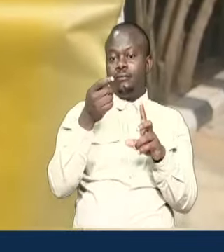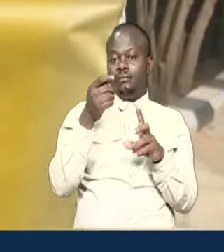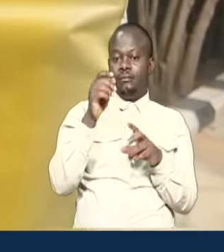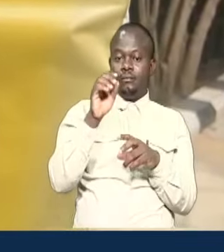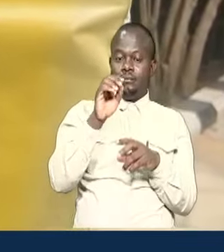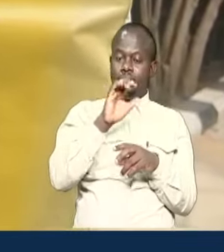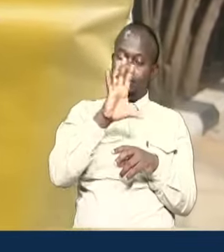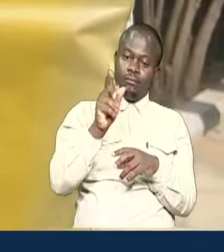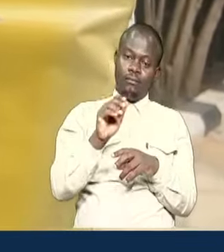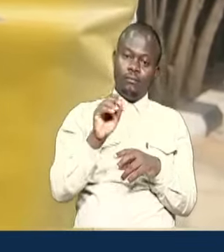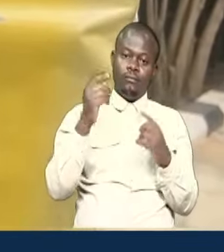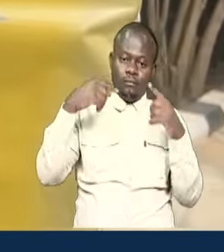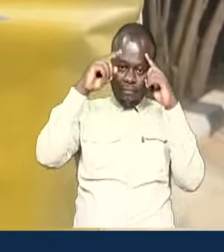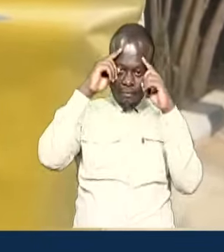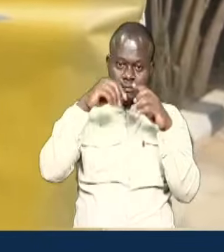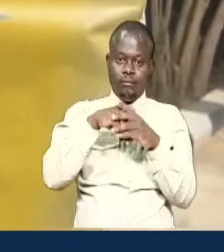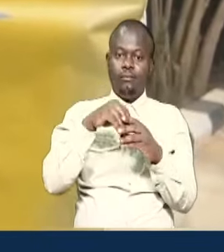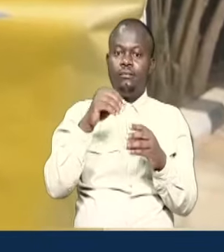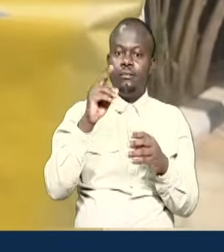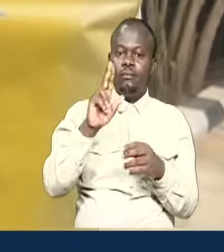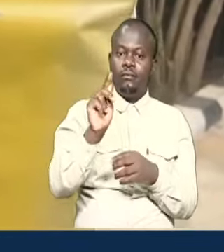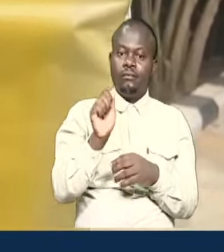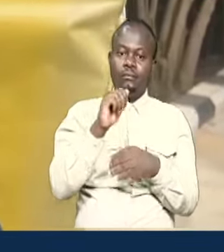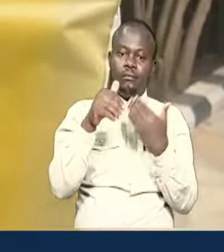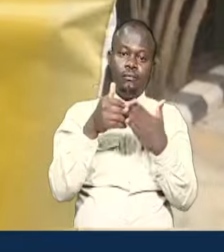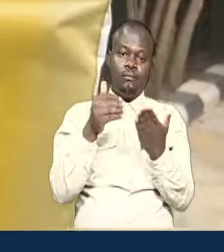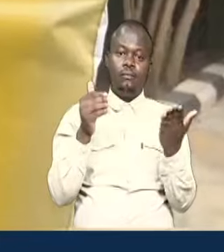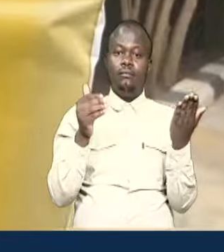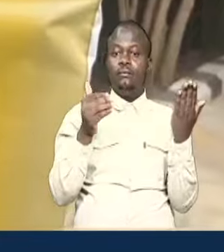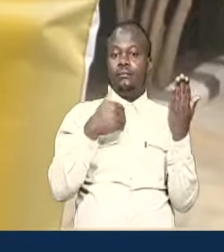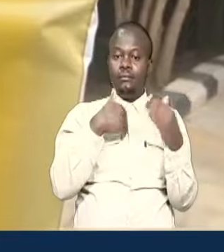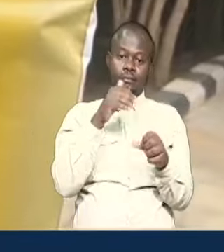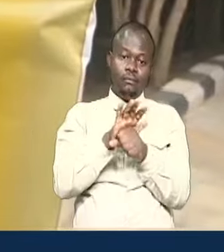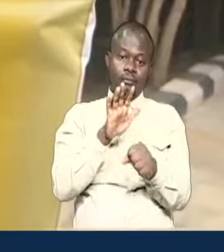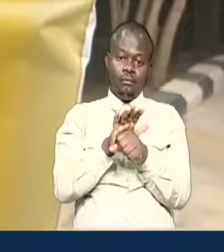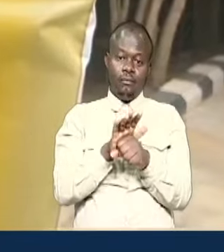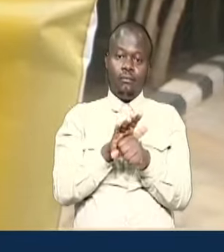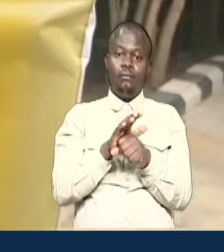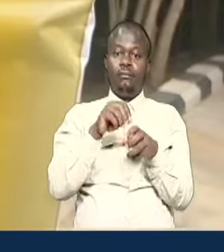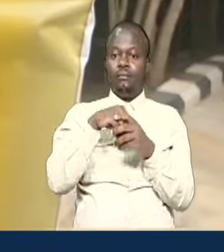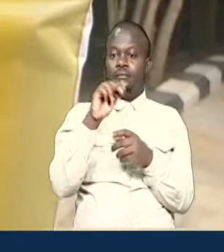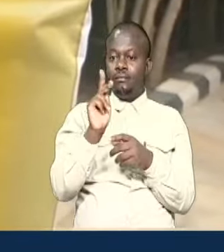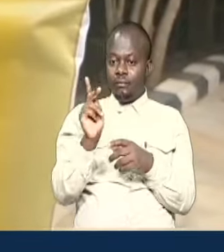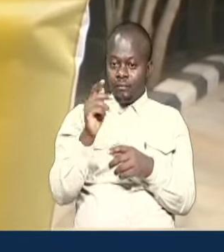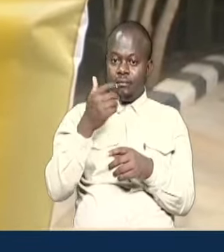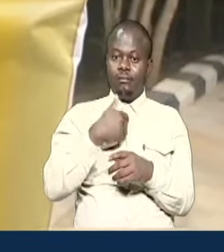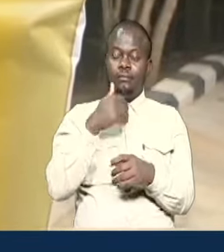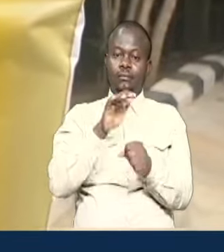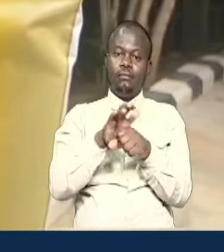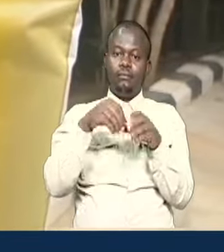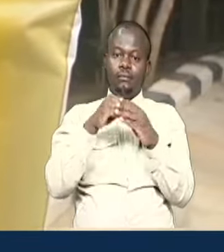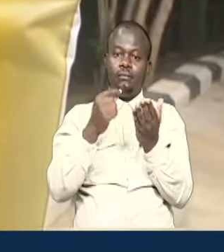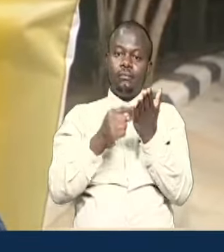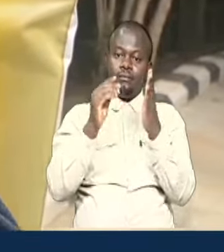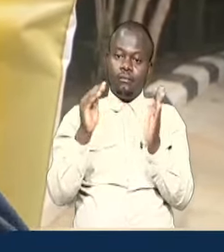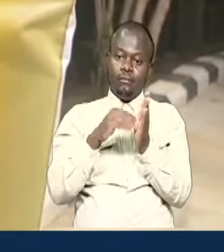tufite benshi bari muri UK Birmingham University, Portsmouth University, tufite benshi abari muri Kenya, tufite benshi abari muri Uganda, tufite